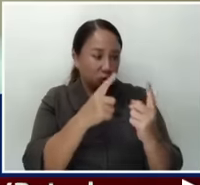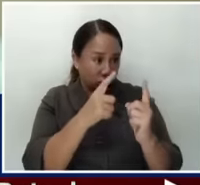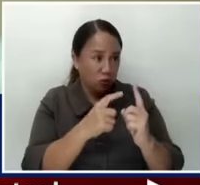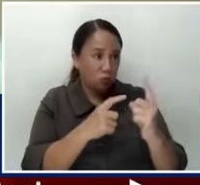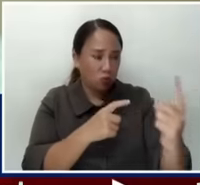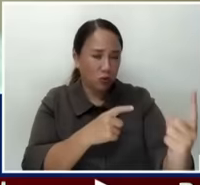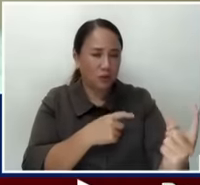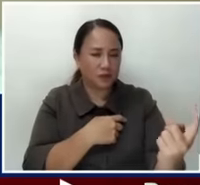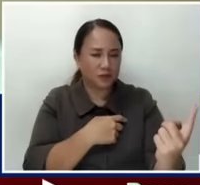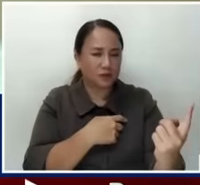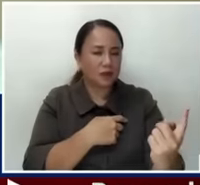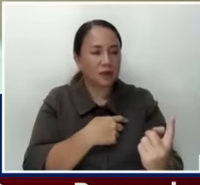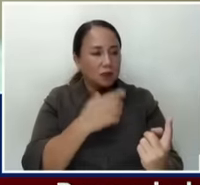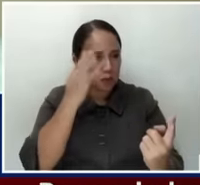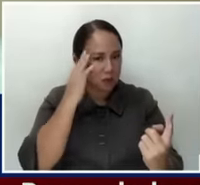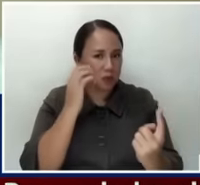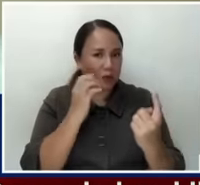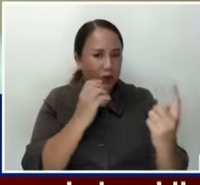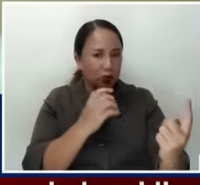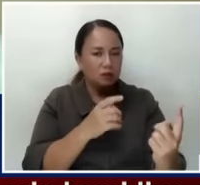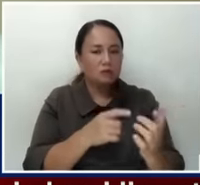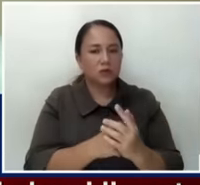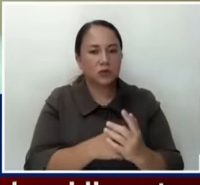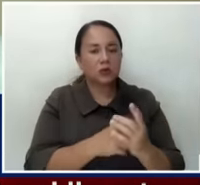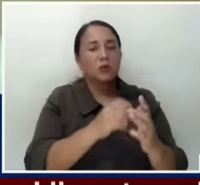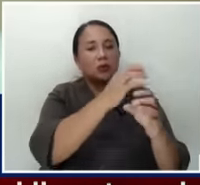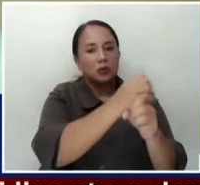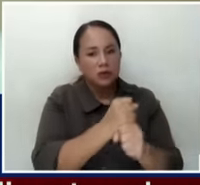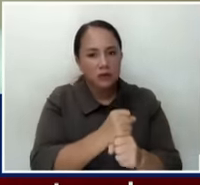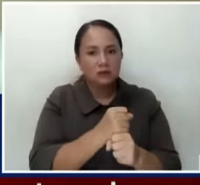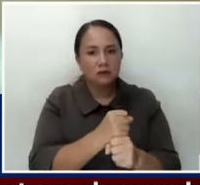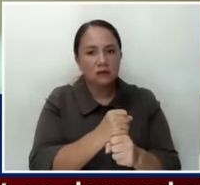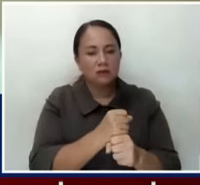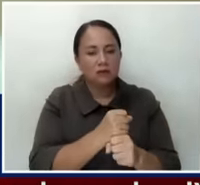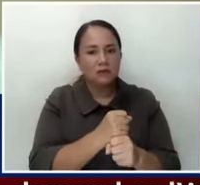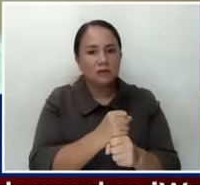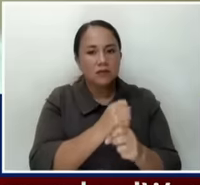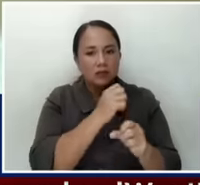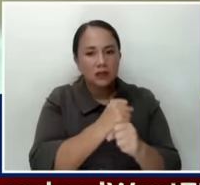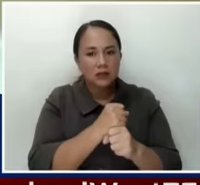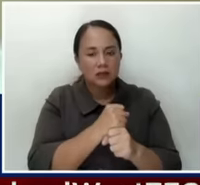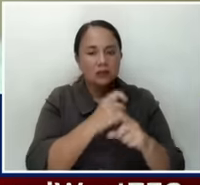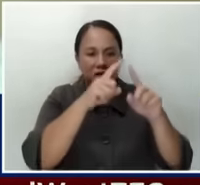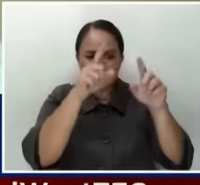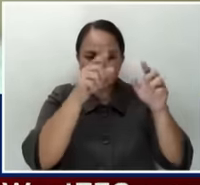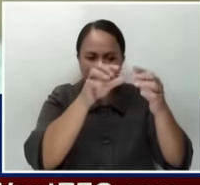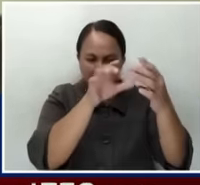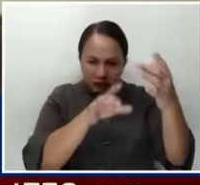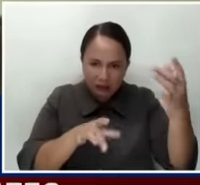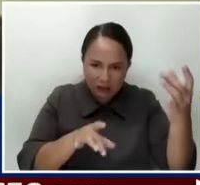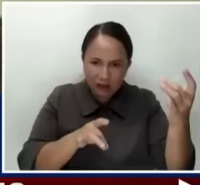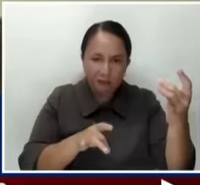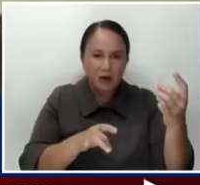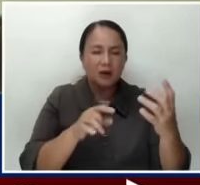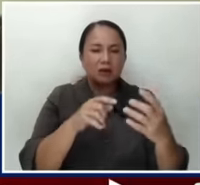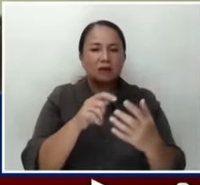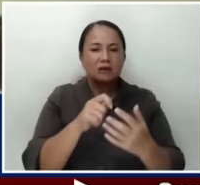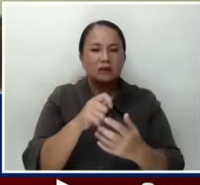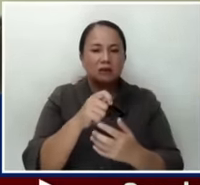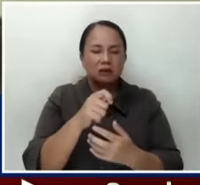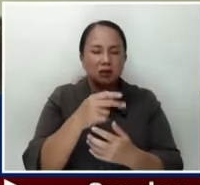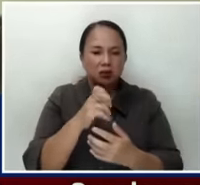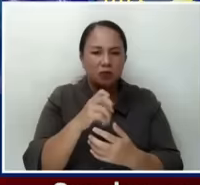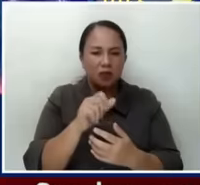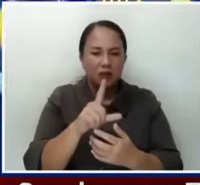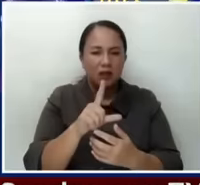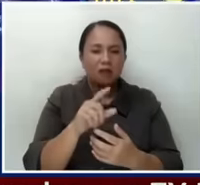branch office once a week at least to get your bet slip and your thermal paper. Meron kaming real people who